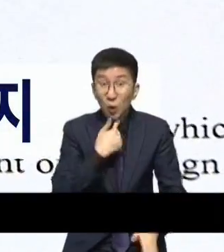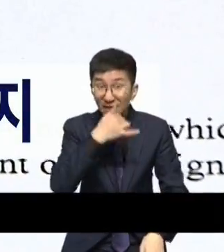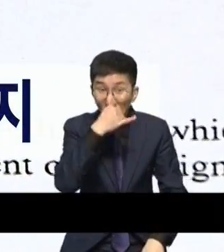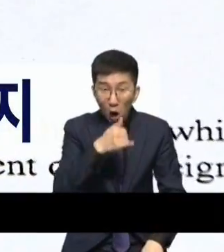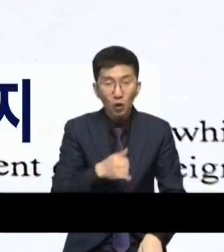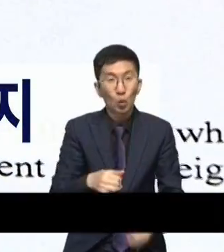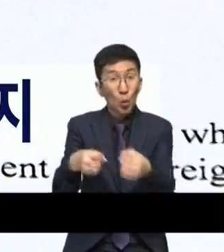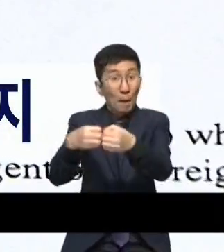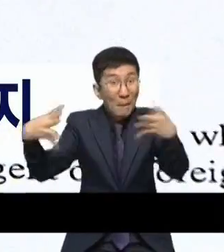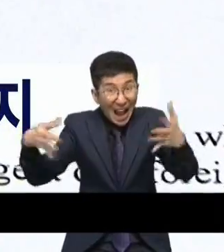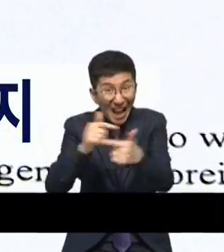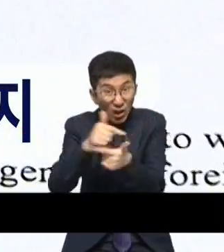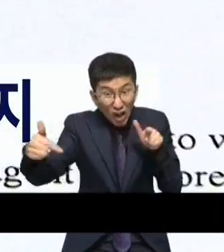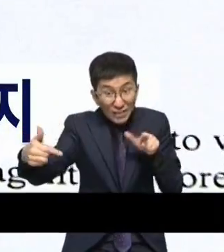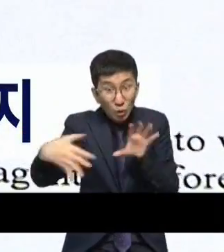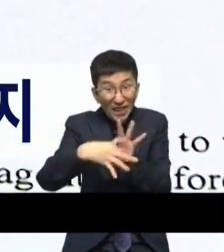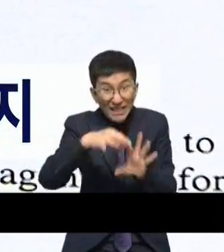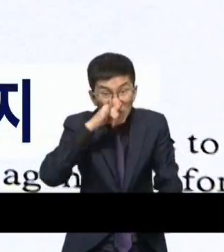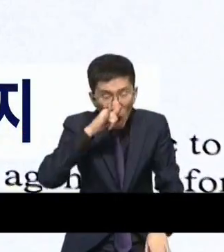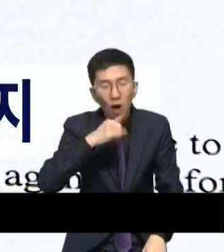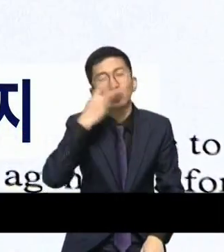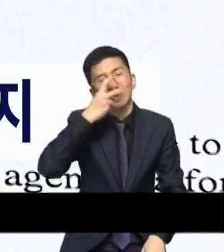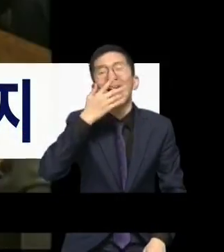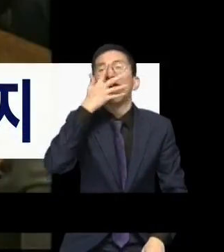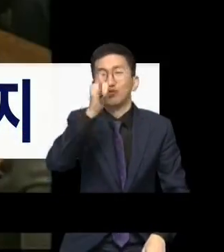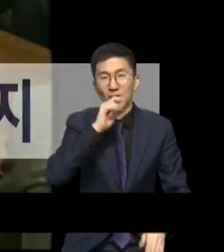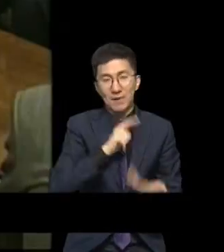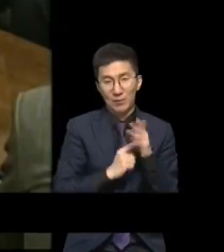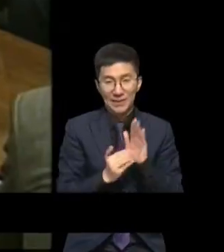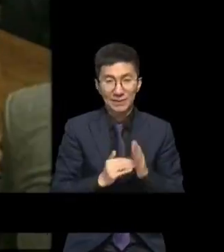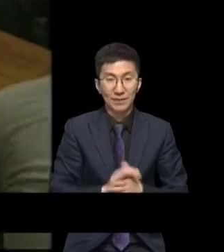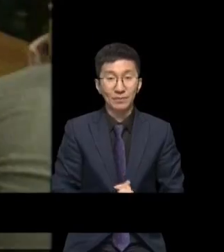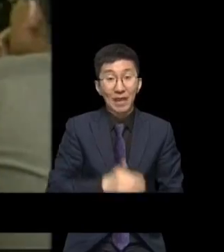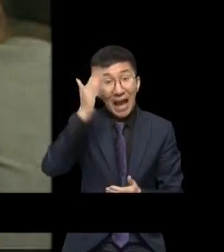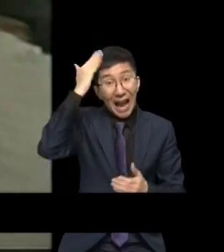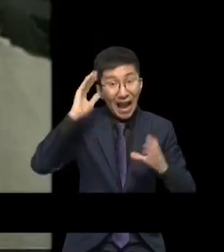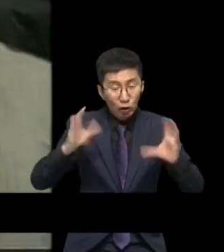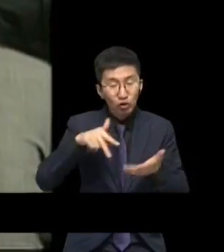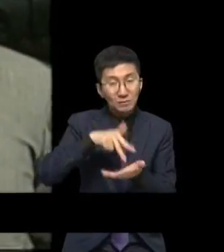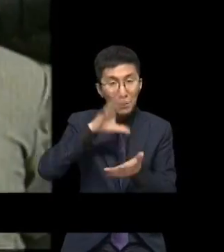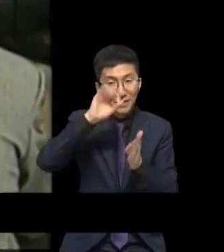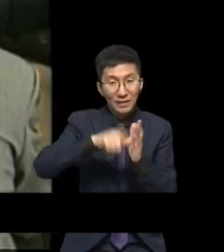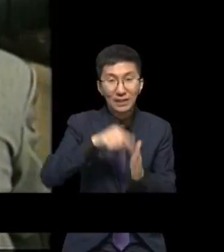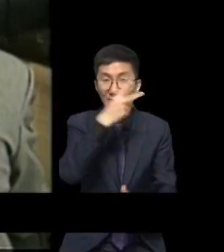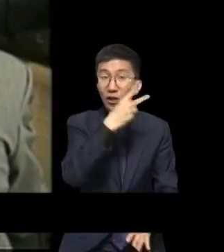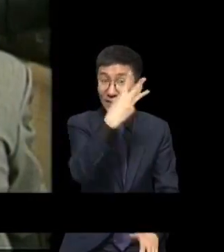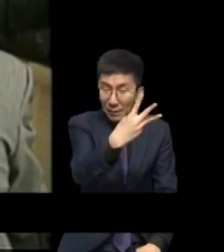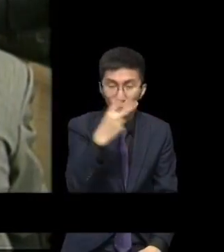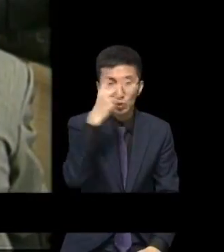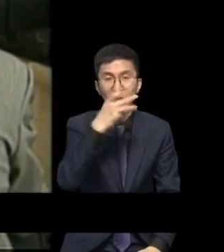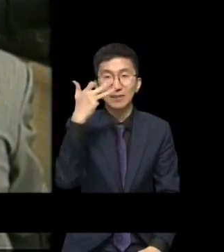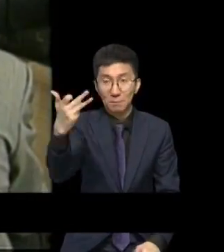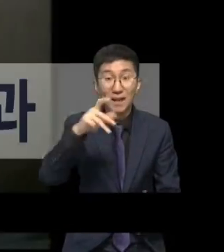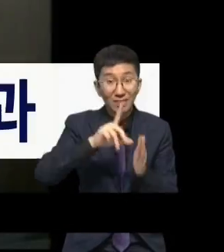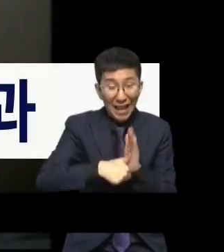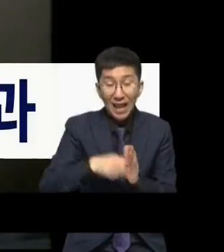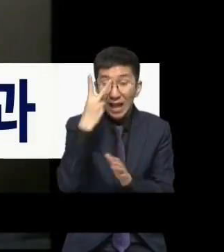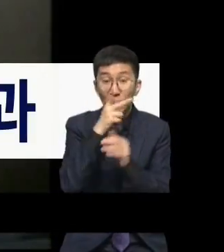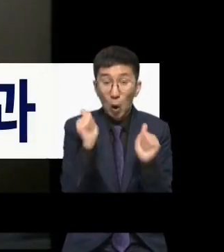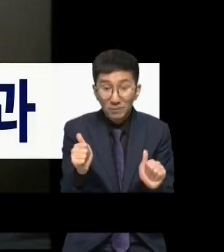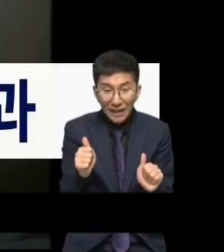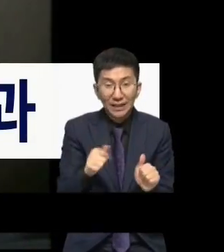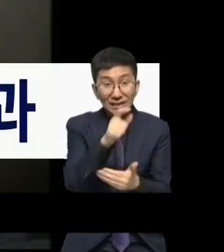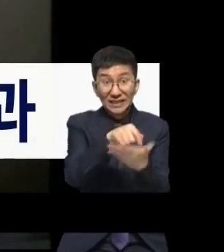테러 조직과 연루된 경우 등은 예외로 뒀습니다. 우리나라에서도 2003년과 2018년 검찰이